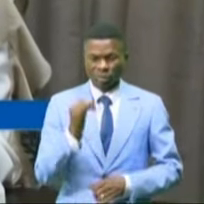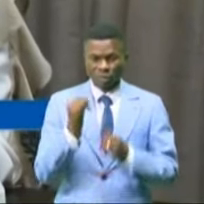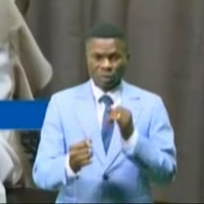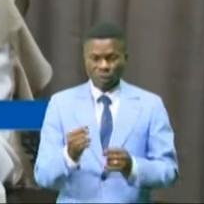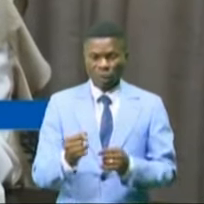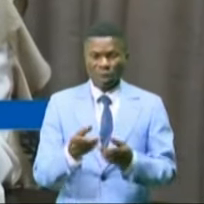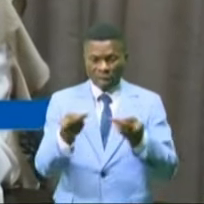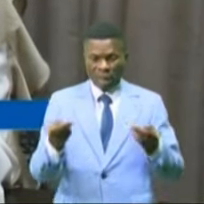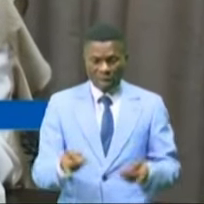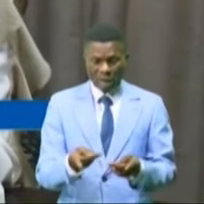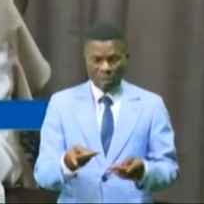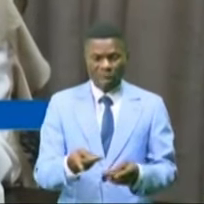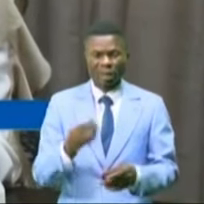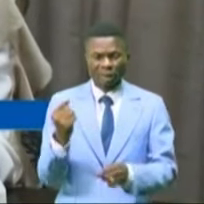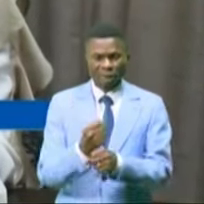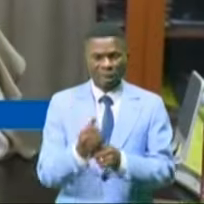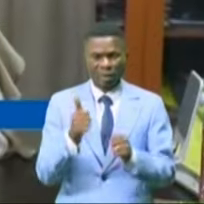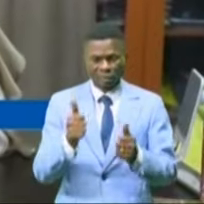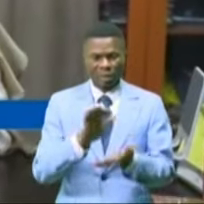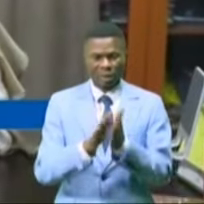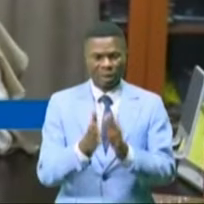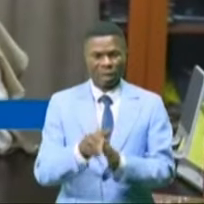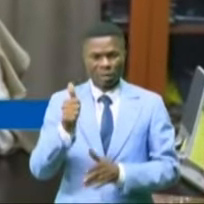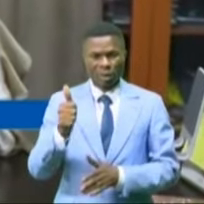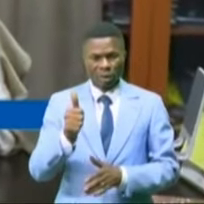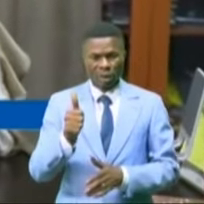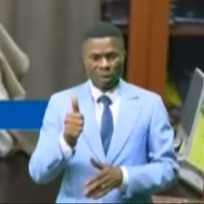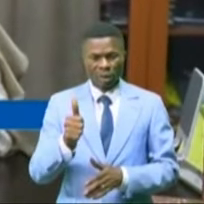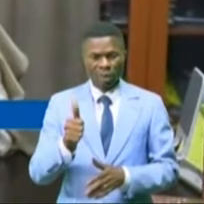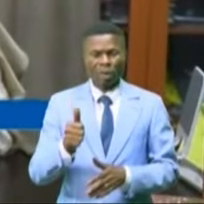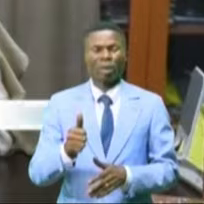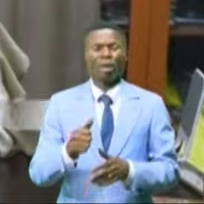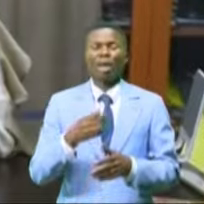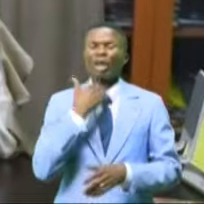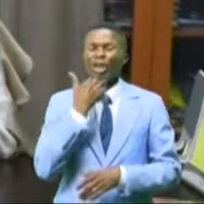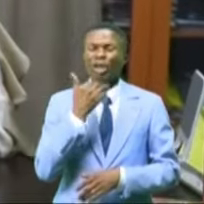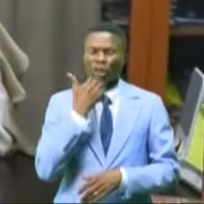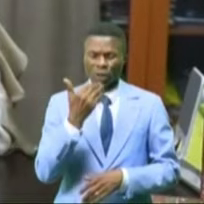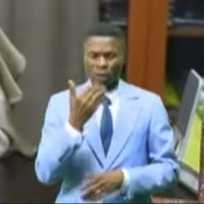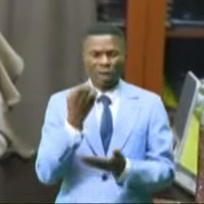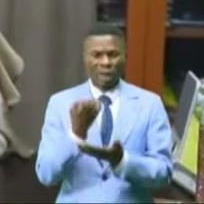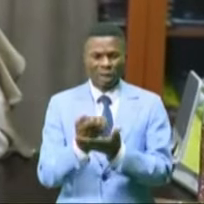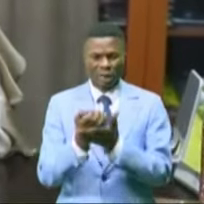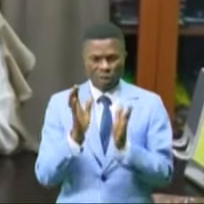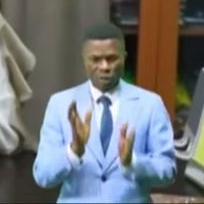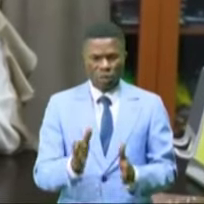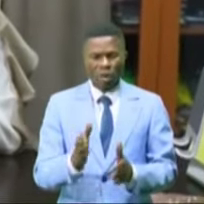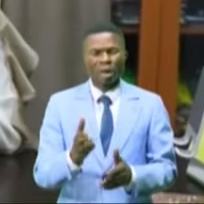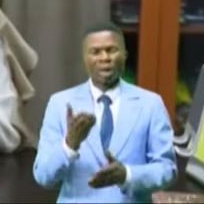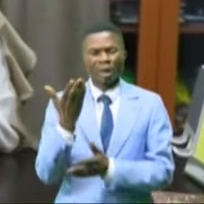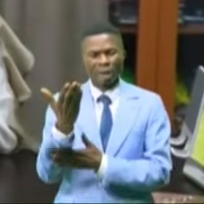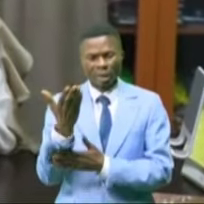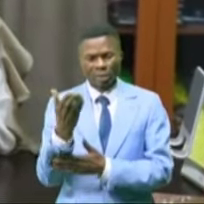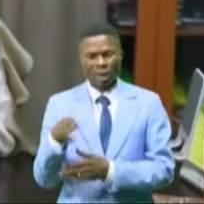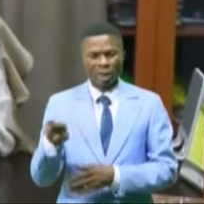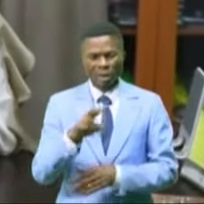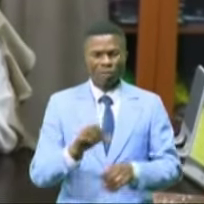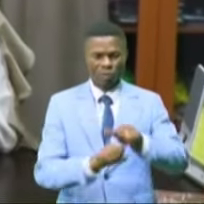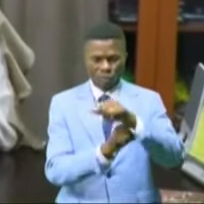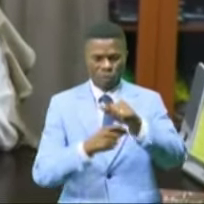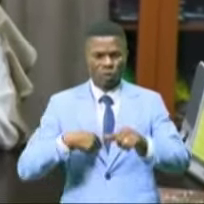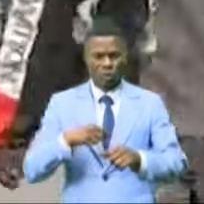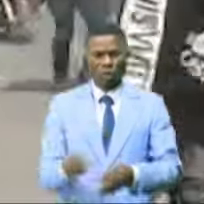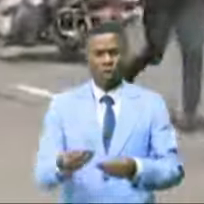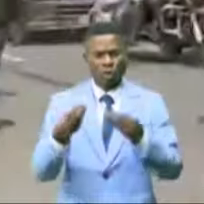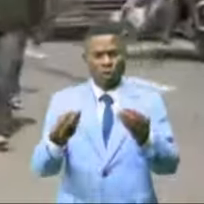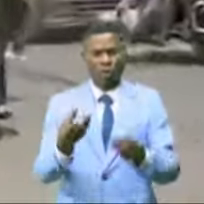place dans ce domaine-là, ça serait une bonne chose. Nous sommes des opérateurs économiques. On a pensé se soutenir. Donnons les microcrédits